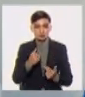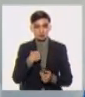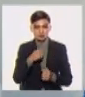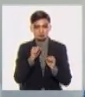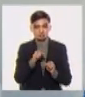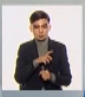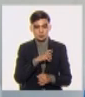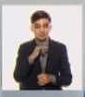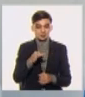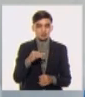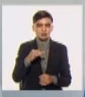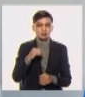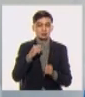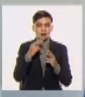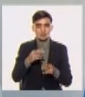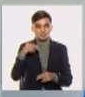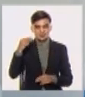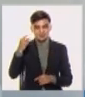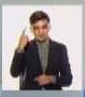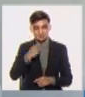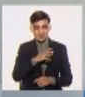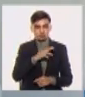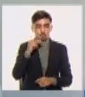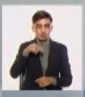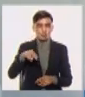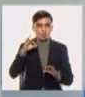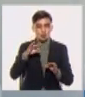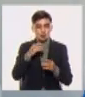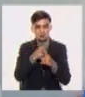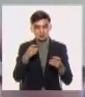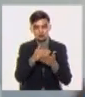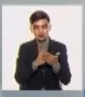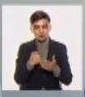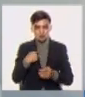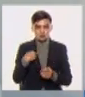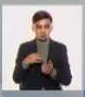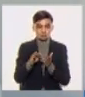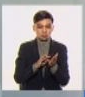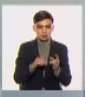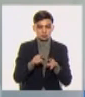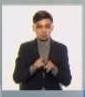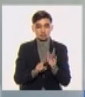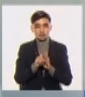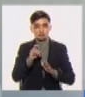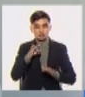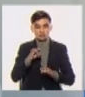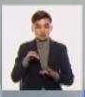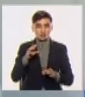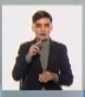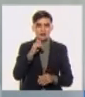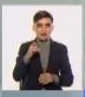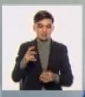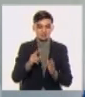разумеется. Более того, как только президент объявил режим ЧП, я даже не дожидаясь ввода